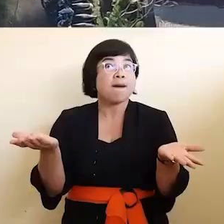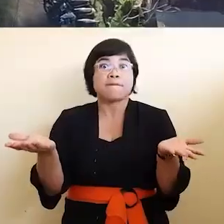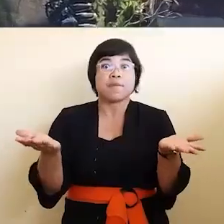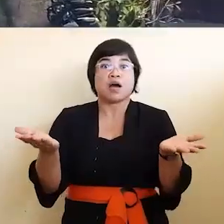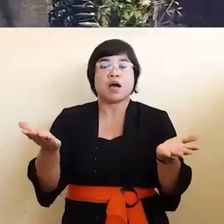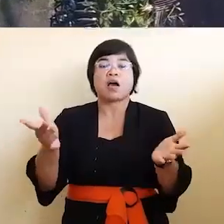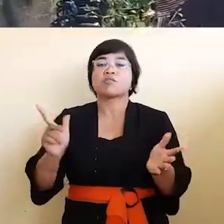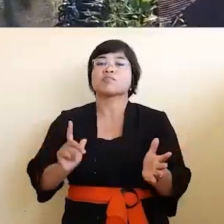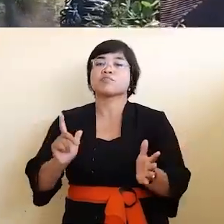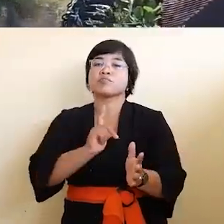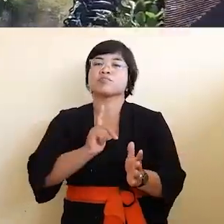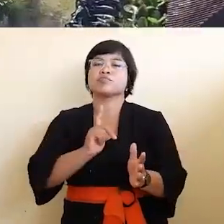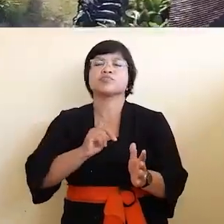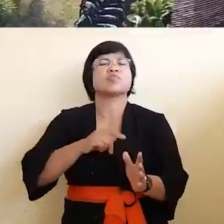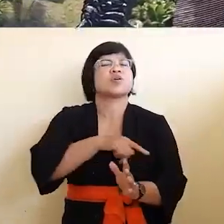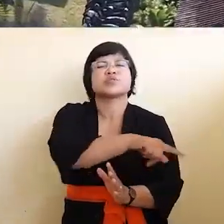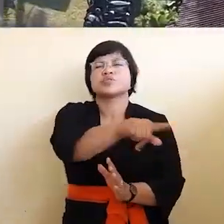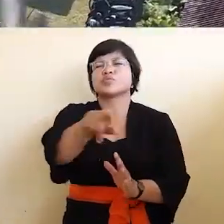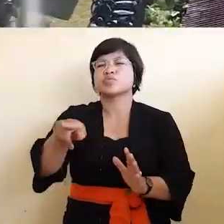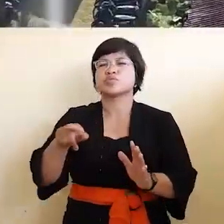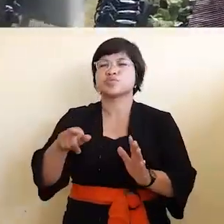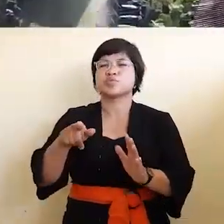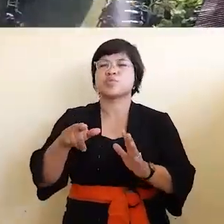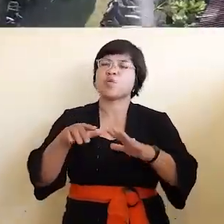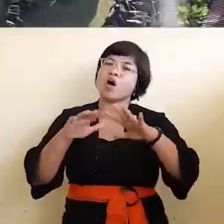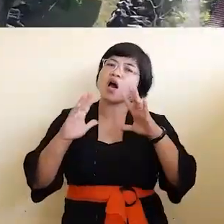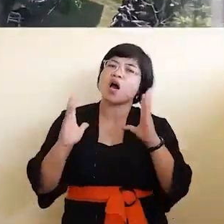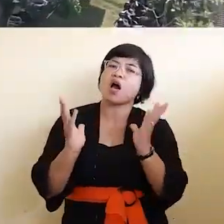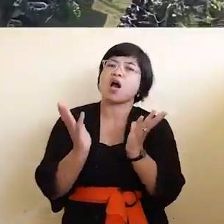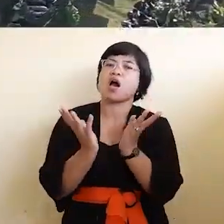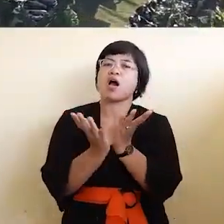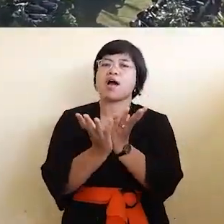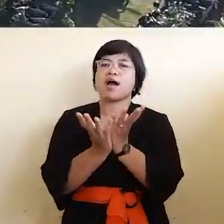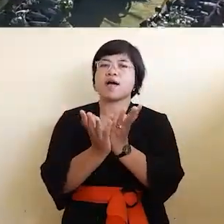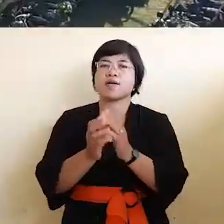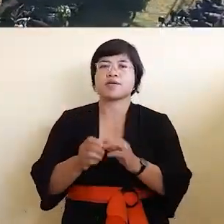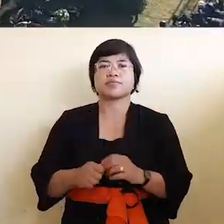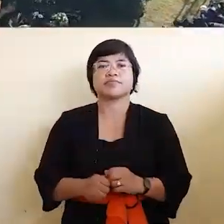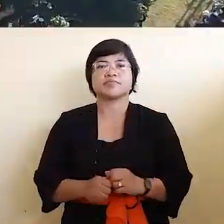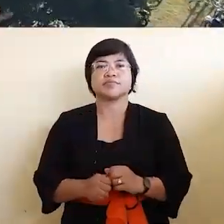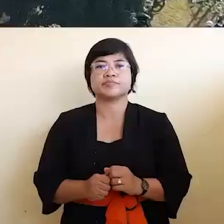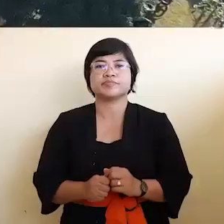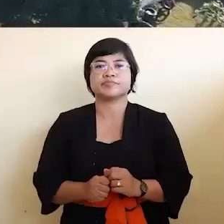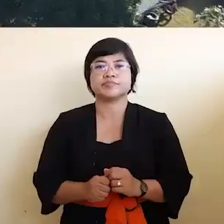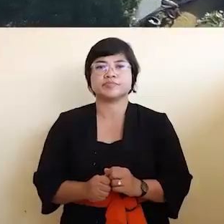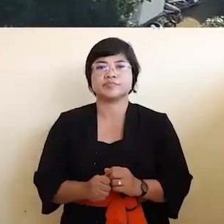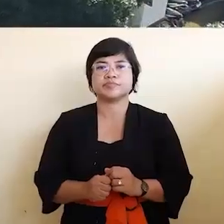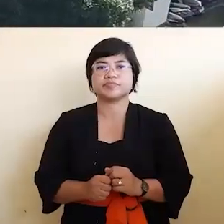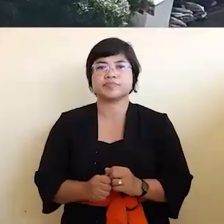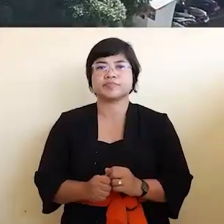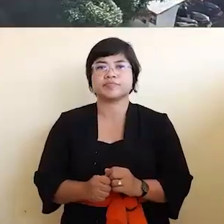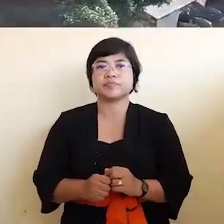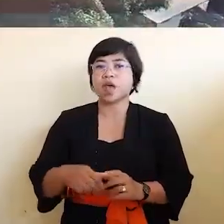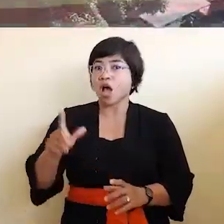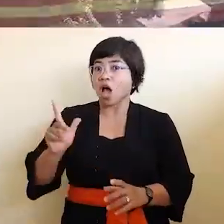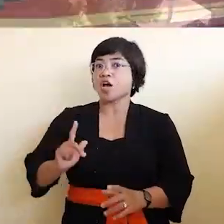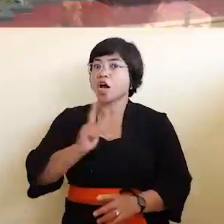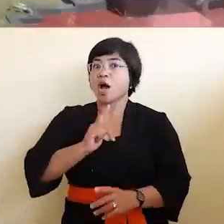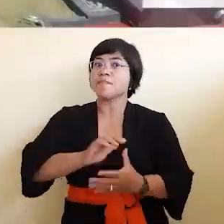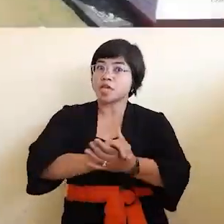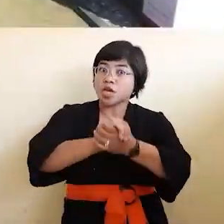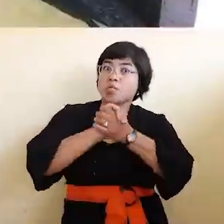Wakya Wasudewa Kutumbakam yang mengandung makna kita semua saudara.